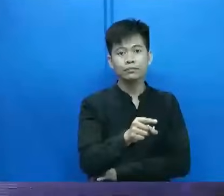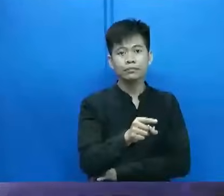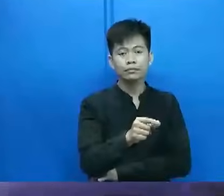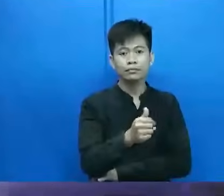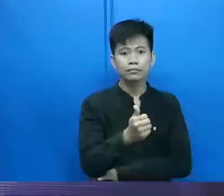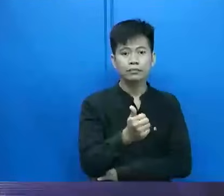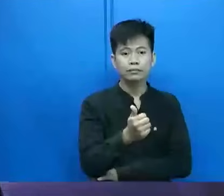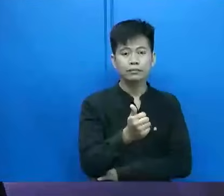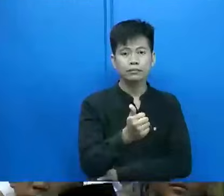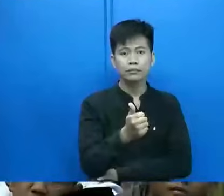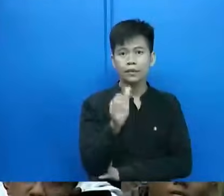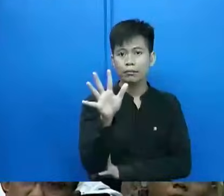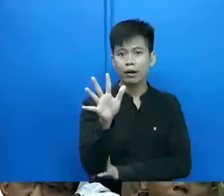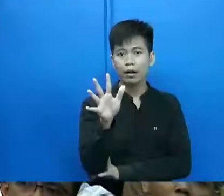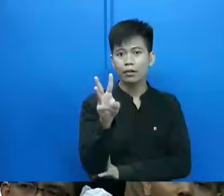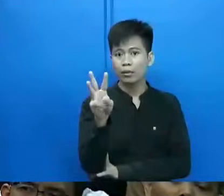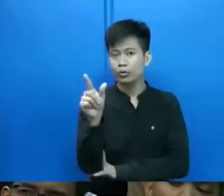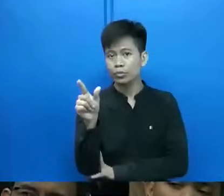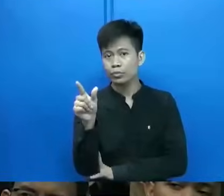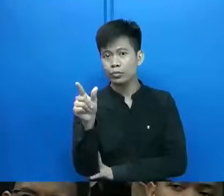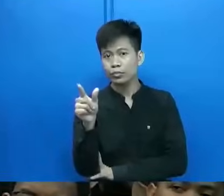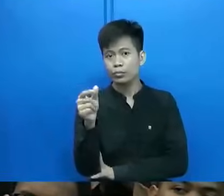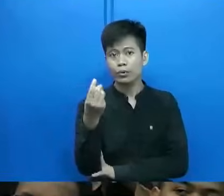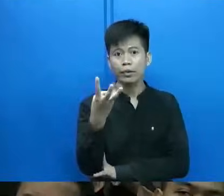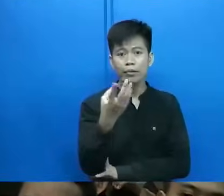Ya. 5, 37, berapa?